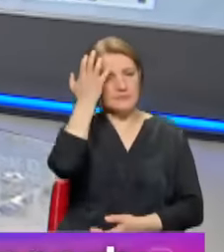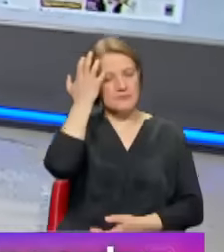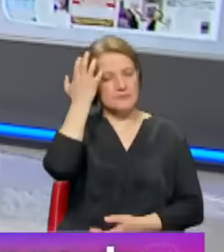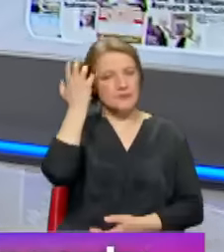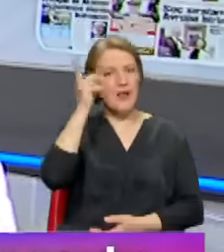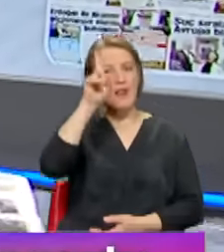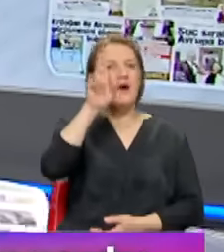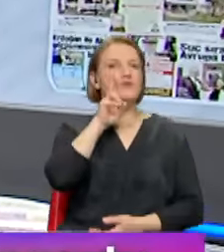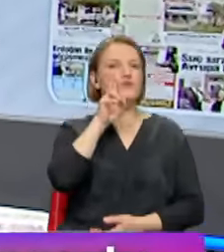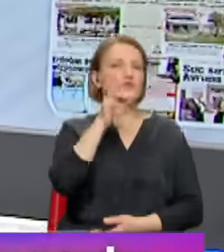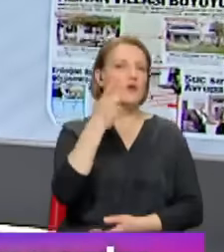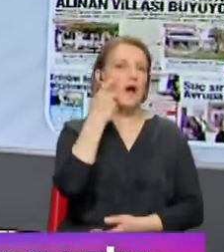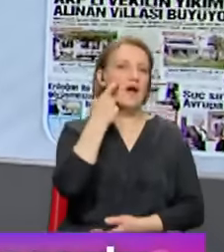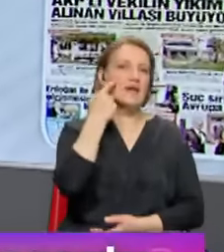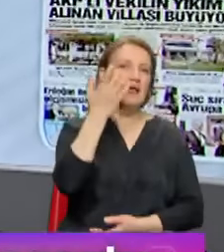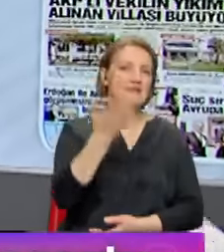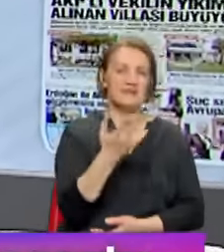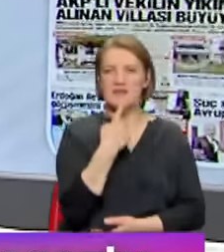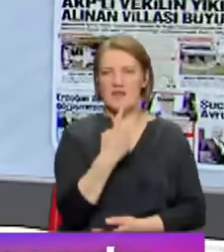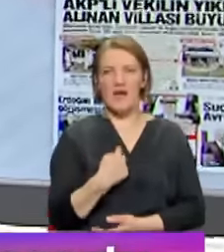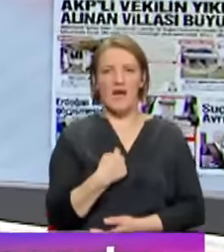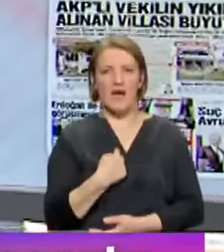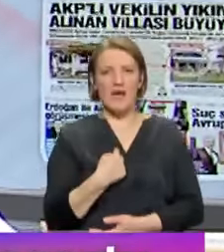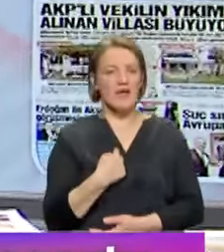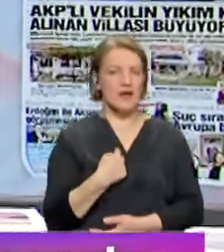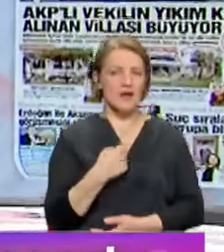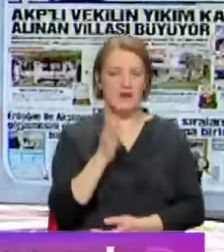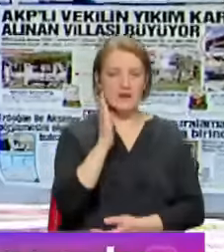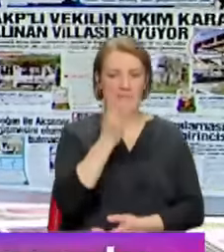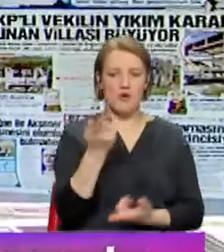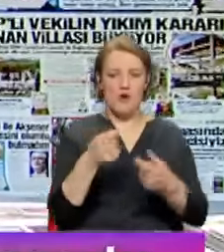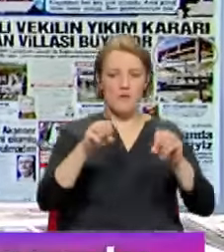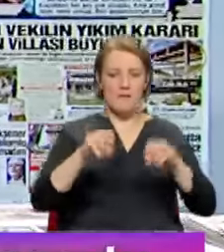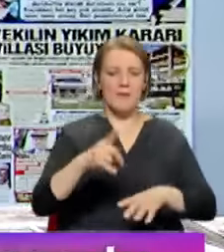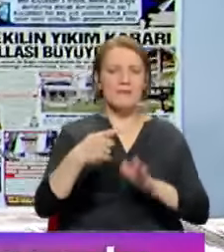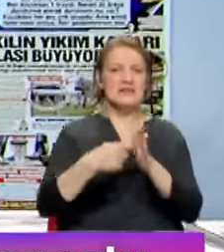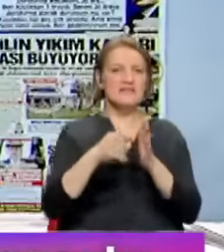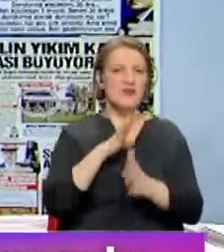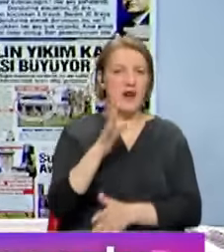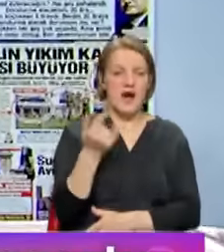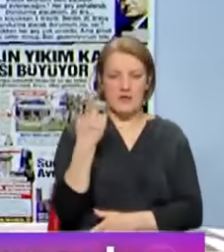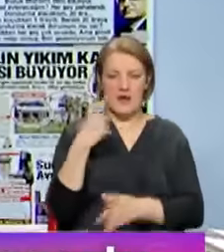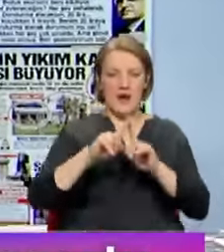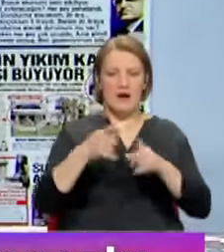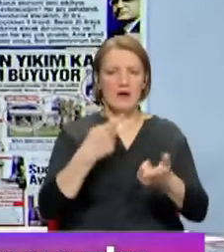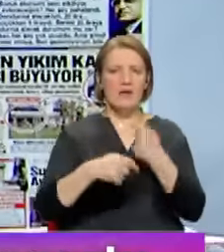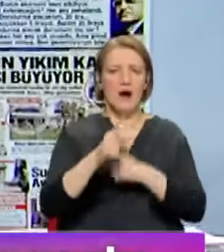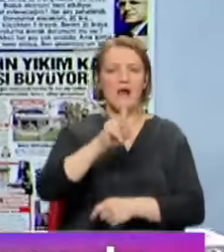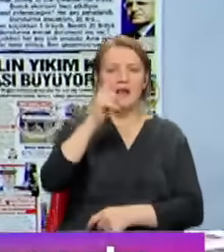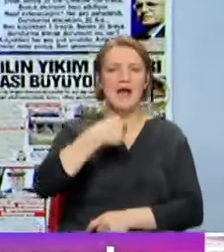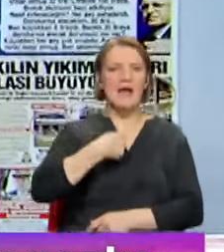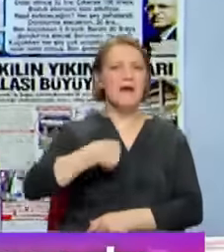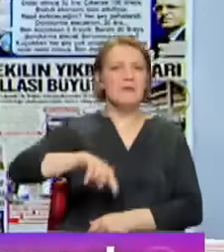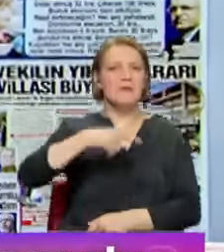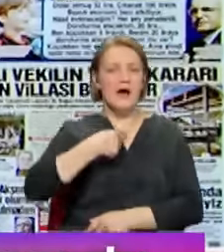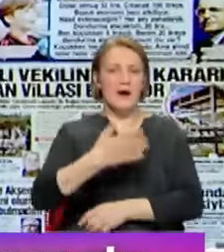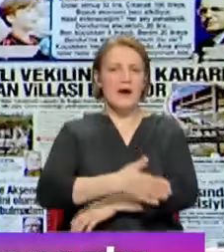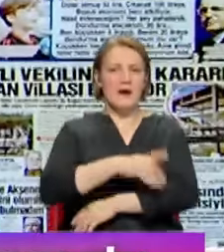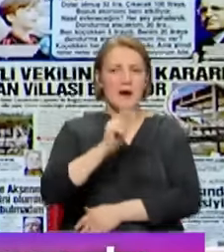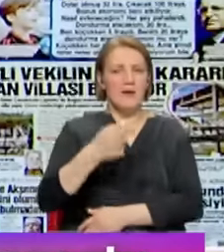Allah sonumuzu hayır etsin diye giden, görevi bırakan bir isim vardı. Az önce esnaf Allah hepimize yardım etsin